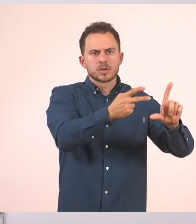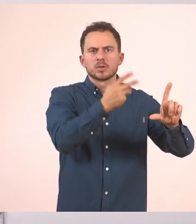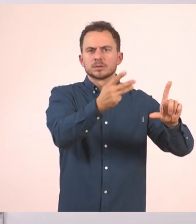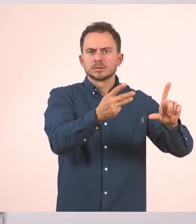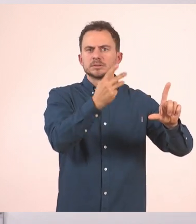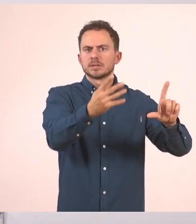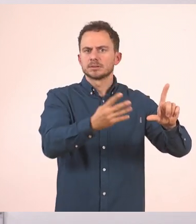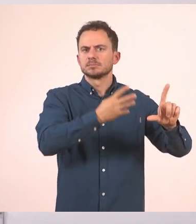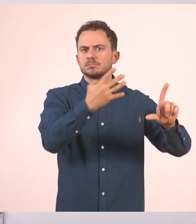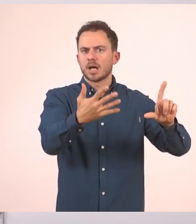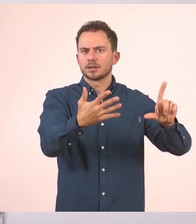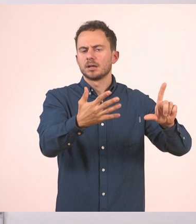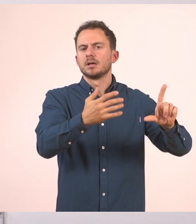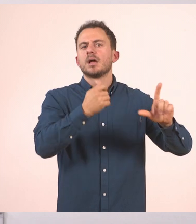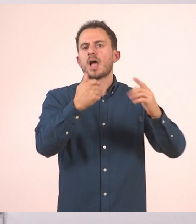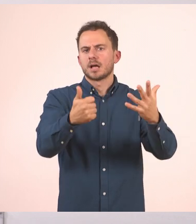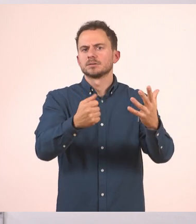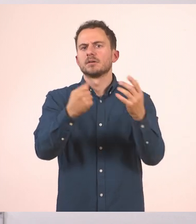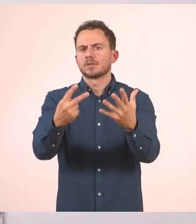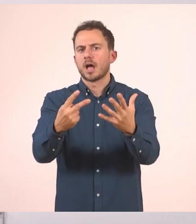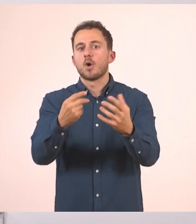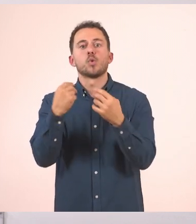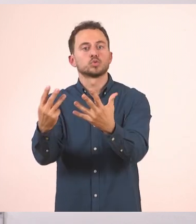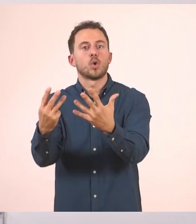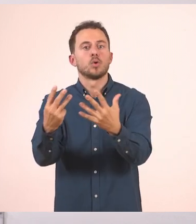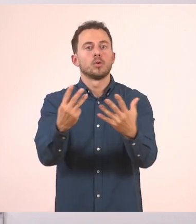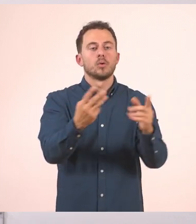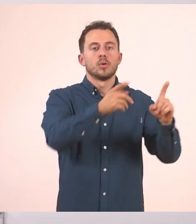2, 3, 4, 5, 6, 7, 8.